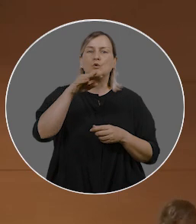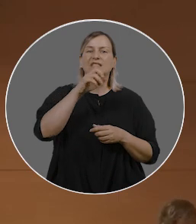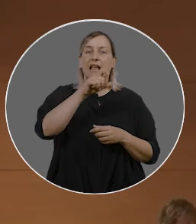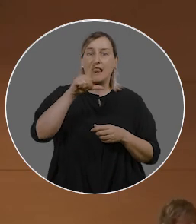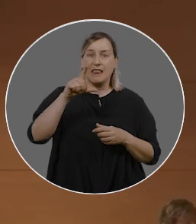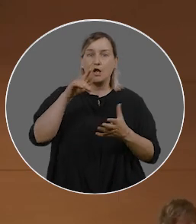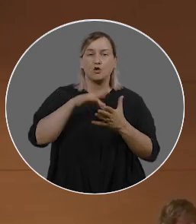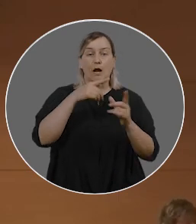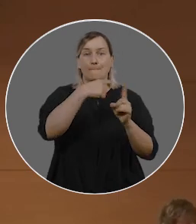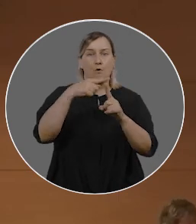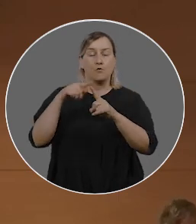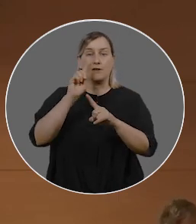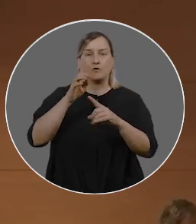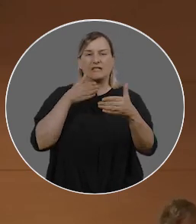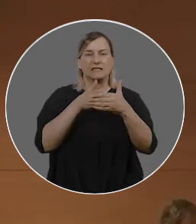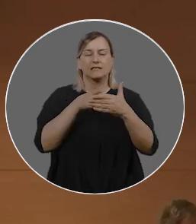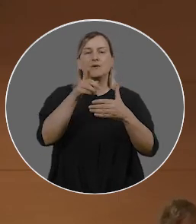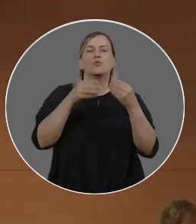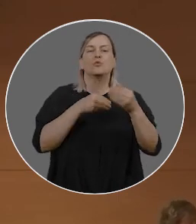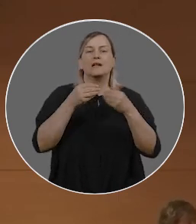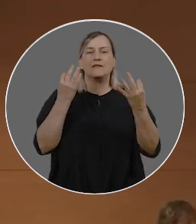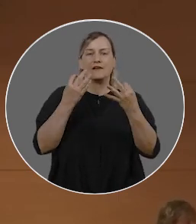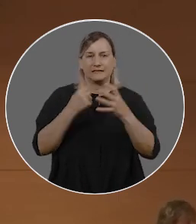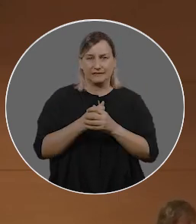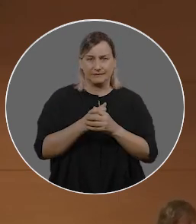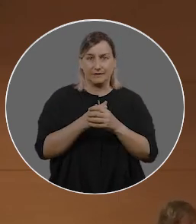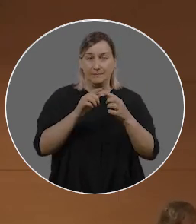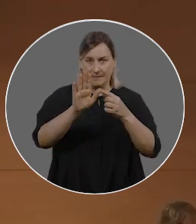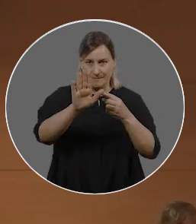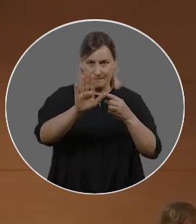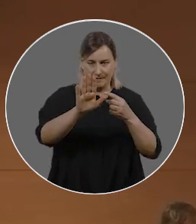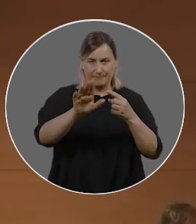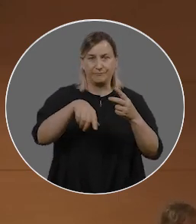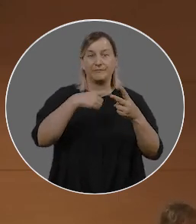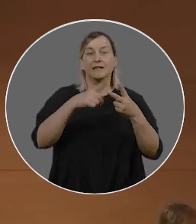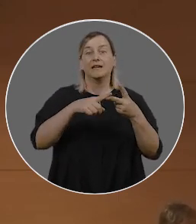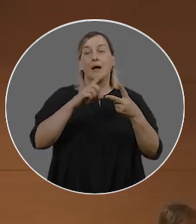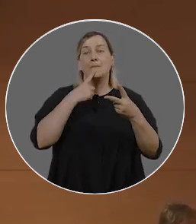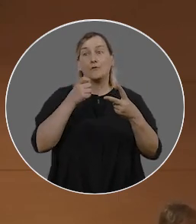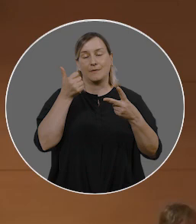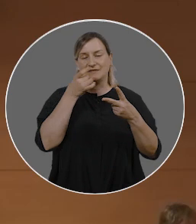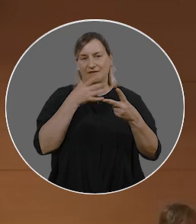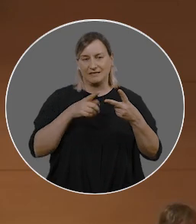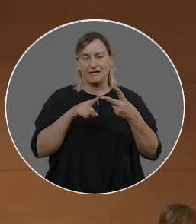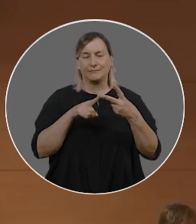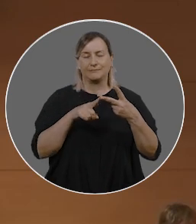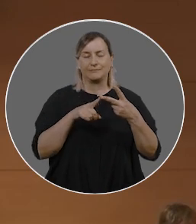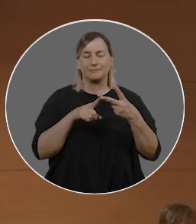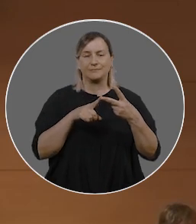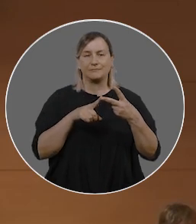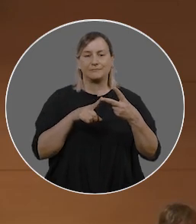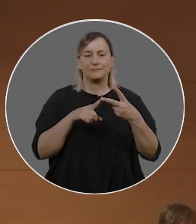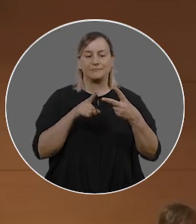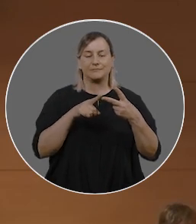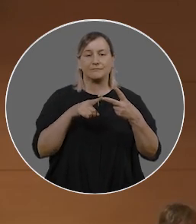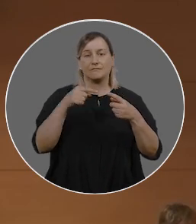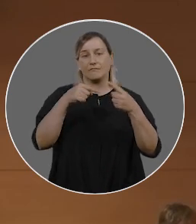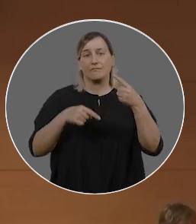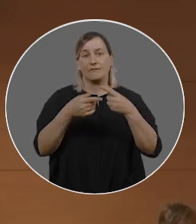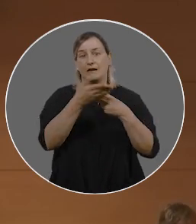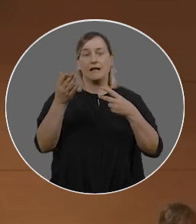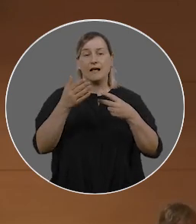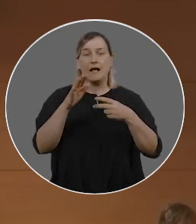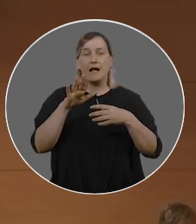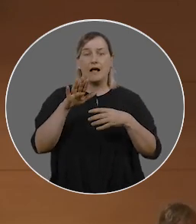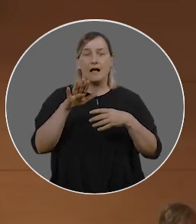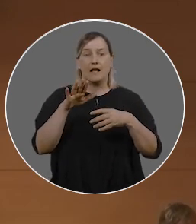Què fas quan te trobes un producte que no és accessible? Espera, i ara vaig a les altres. I l'altra, que és més fàcil, és per les